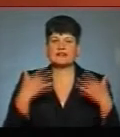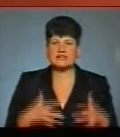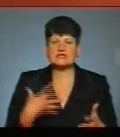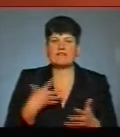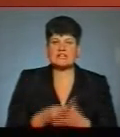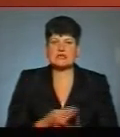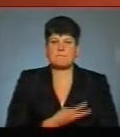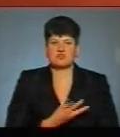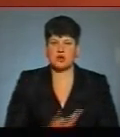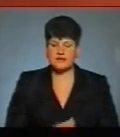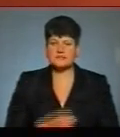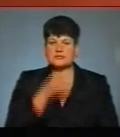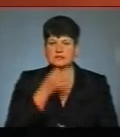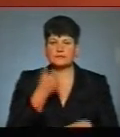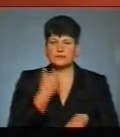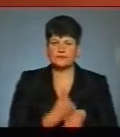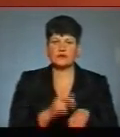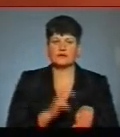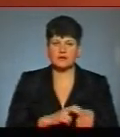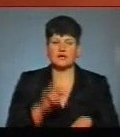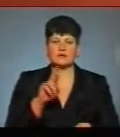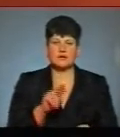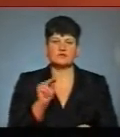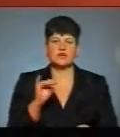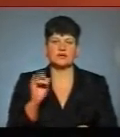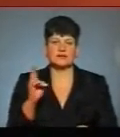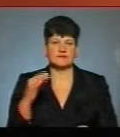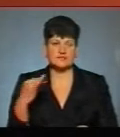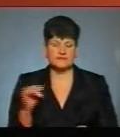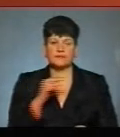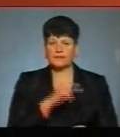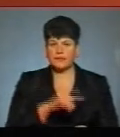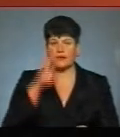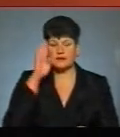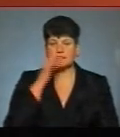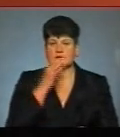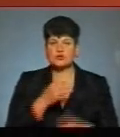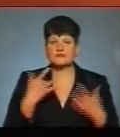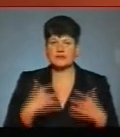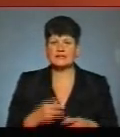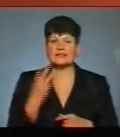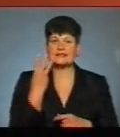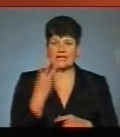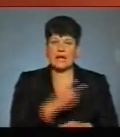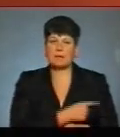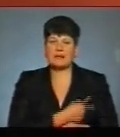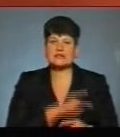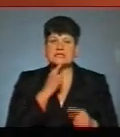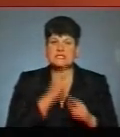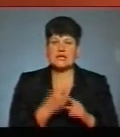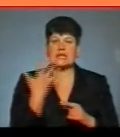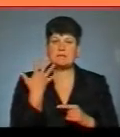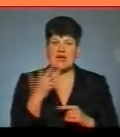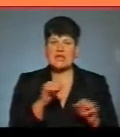бажанням, повідомив головний лікар Ярослав Чайківський. За його словами, звільнилися 3 медсестри та 5 санітарок. Дивимося